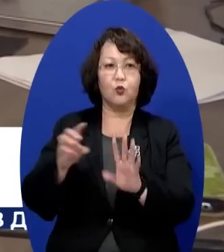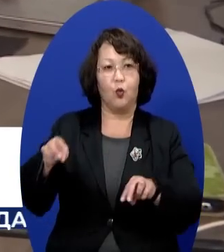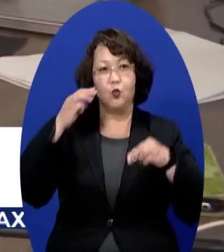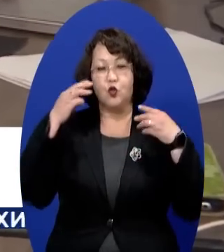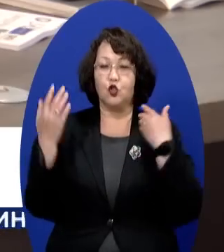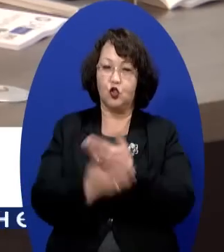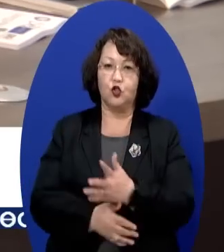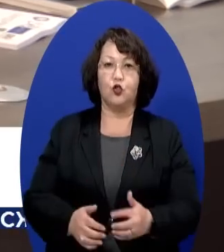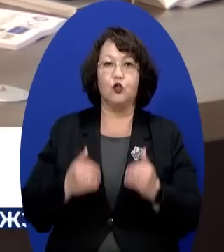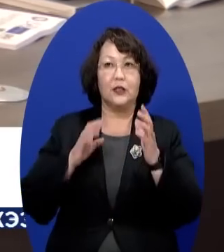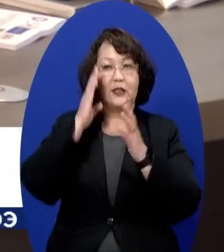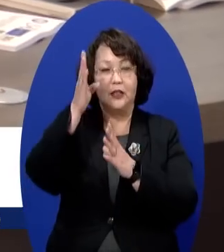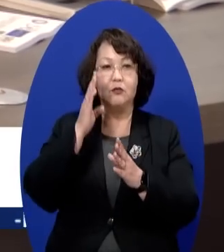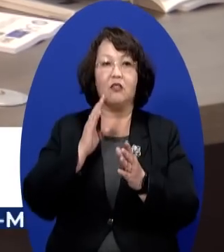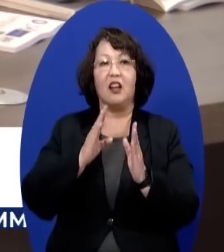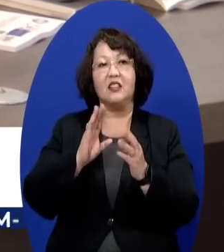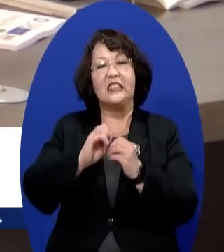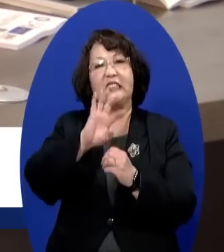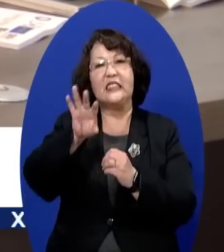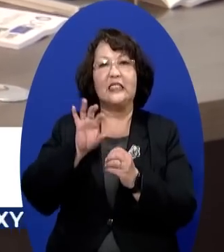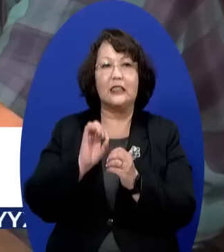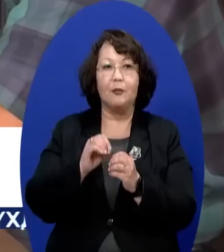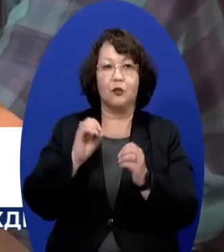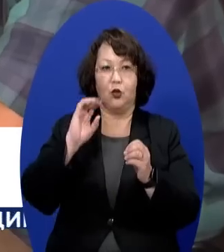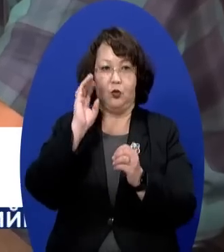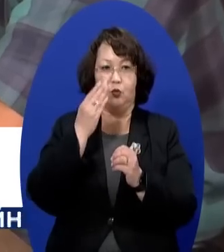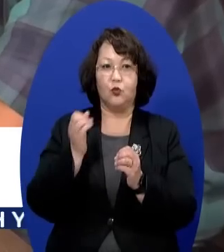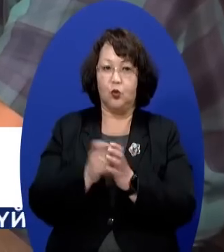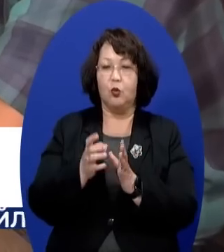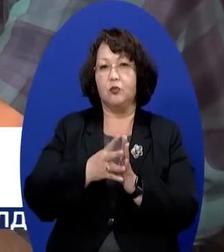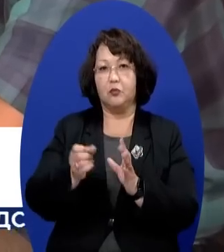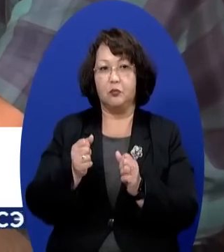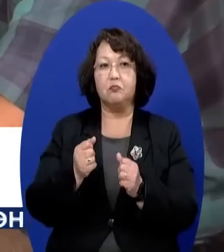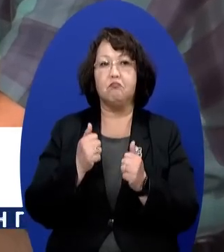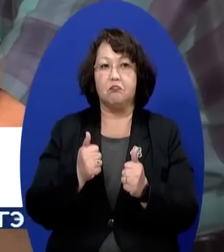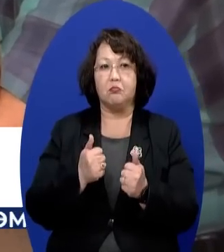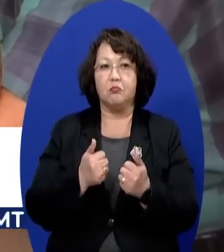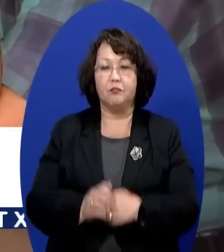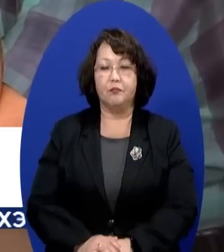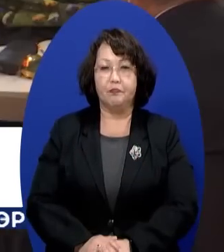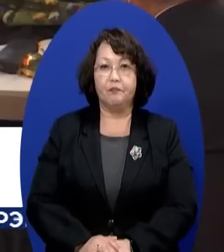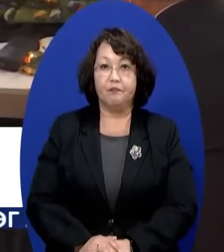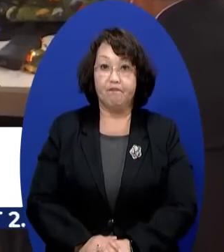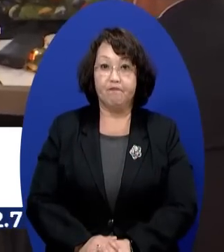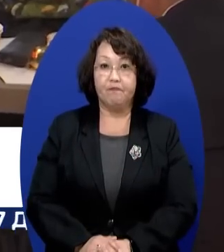солилцох, хөгжлийн хэтийн чиг хандлагыг тодорхойлоход чухал ач холбогдолтойг хуралд оролцогчд онцолж байна.